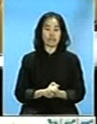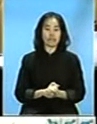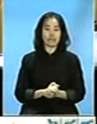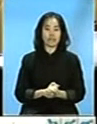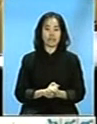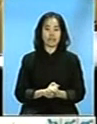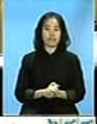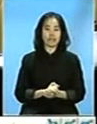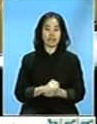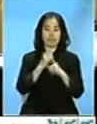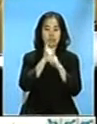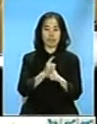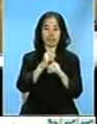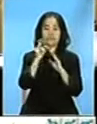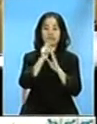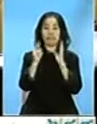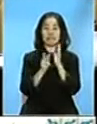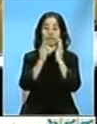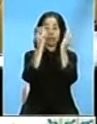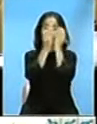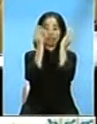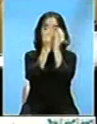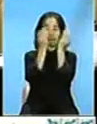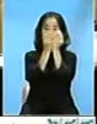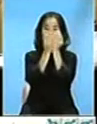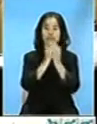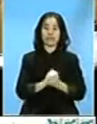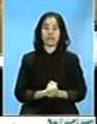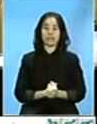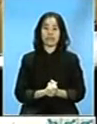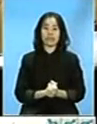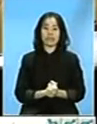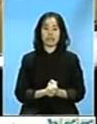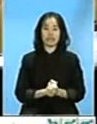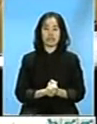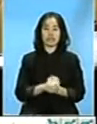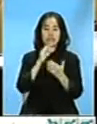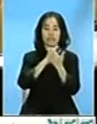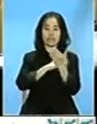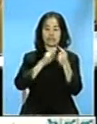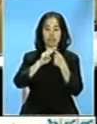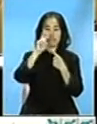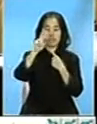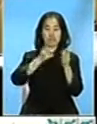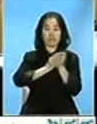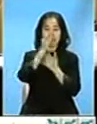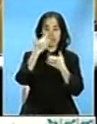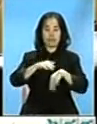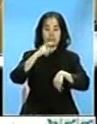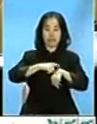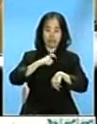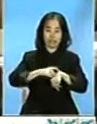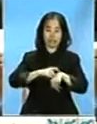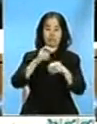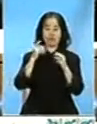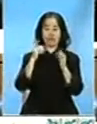โดยหลักการของกฎหมายรัฐธรรมนูญฉบับนี้มาตรา12ผ่านไปแล้วเรื่องของชื่อแล้วก็ระยะเวลาที่จะเป็นกร